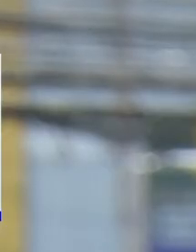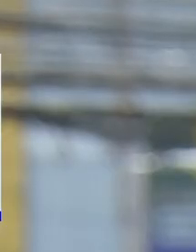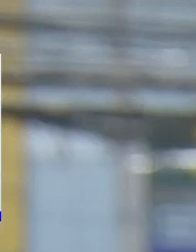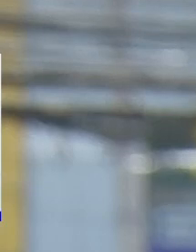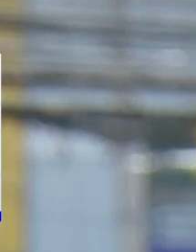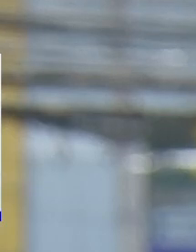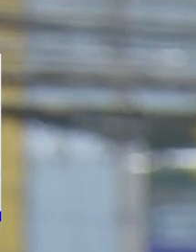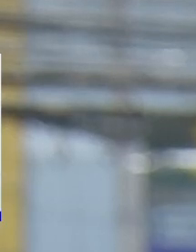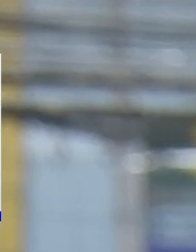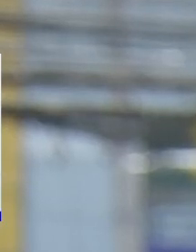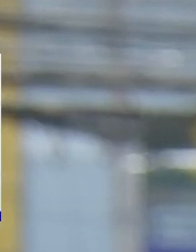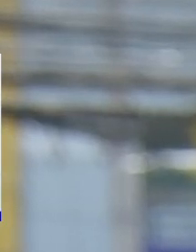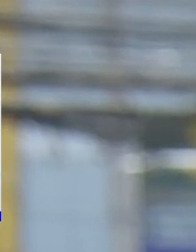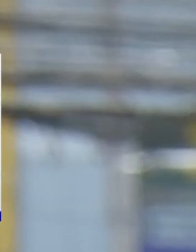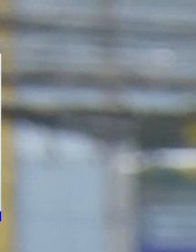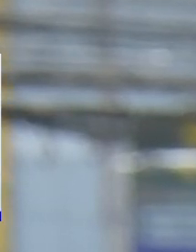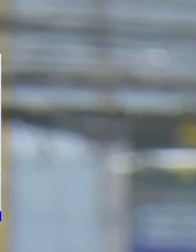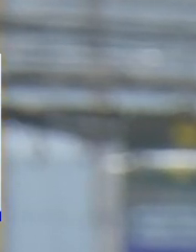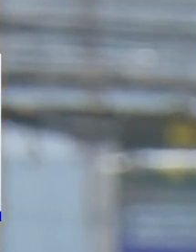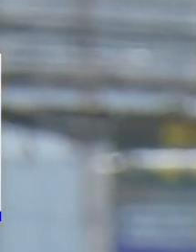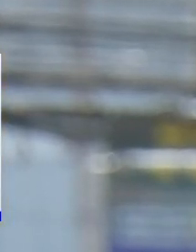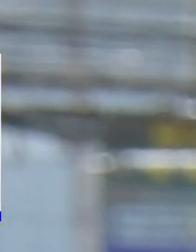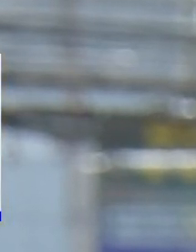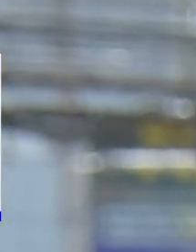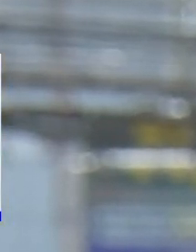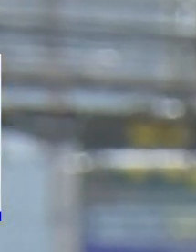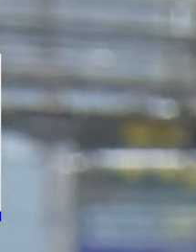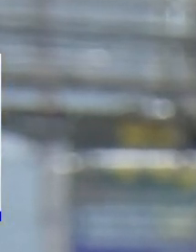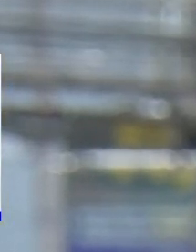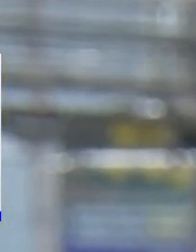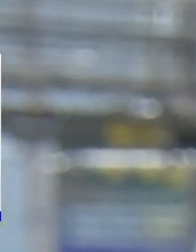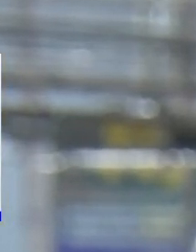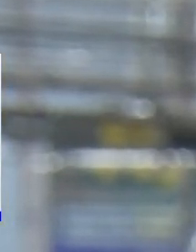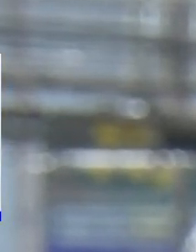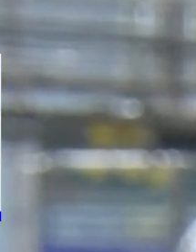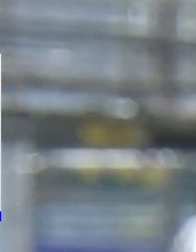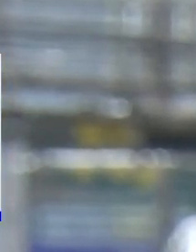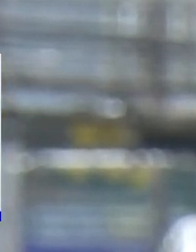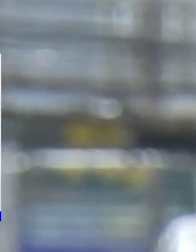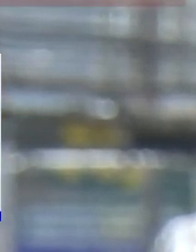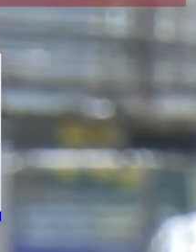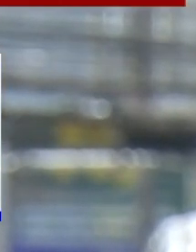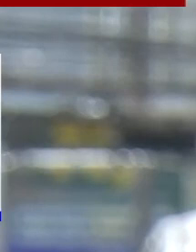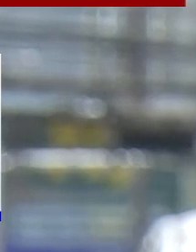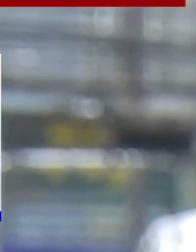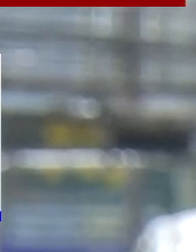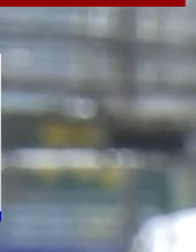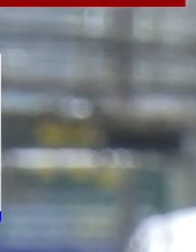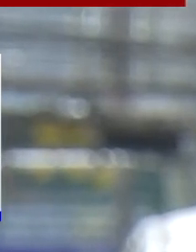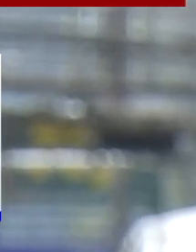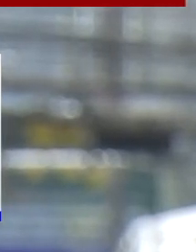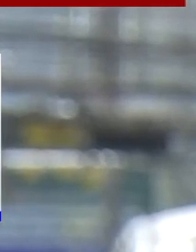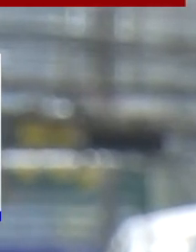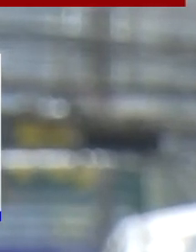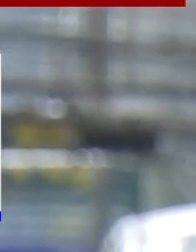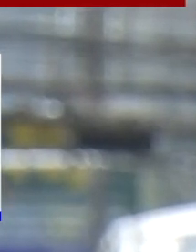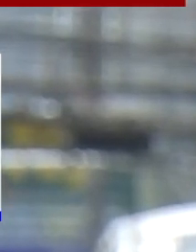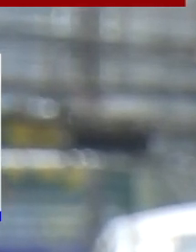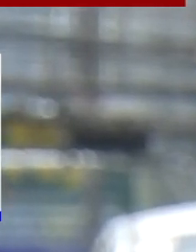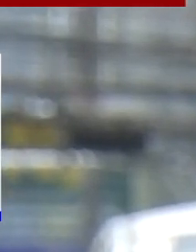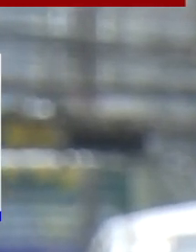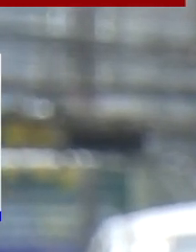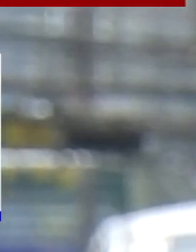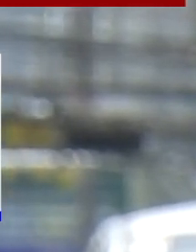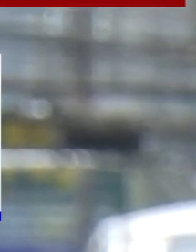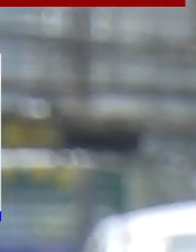sa batas, ang bawat kandidato ang tumatakbo sa pagkapangulo at pangalawang pangulo ay maaaring gumastos ng 10 piso para sa